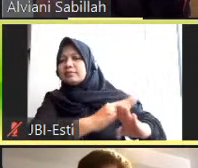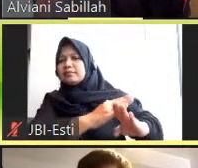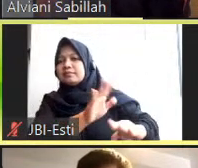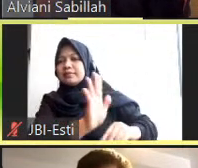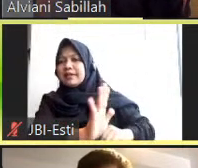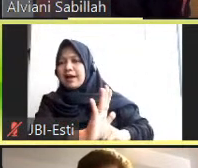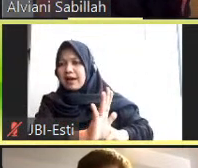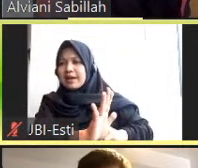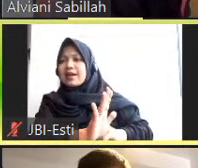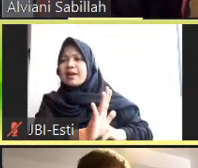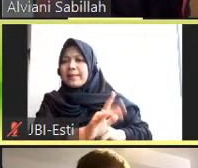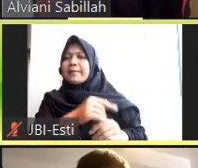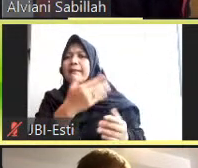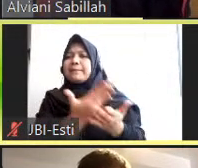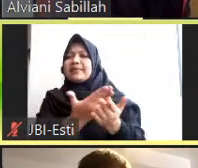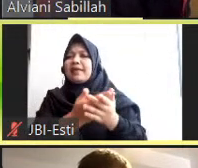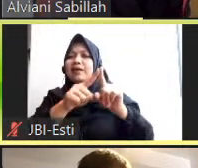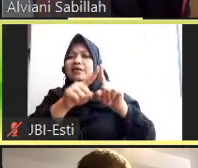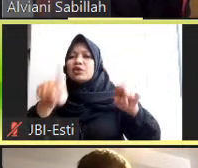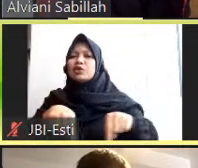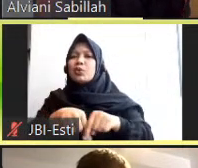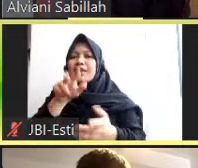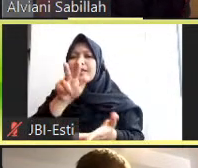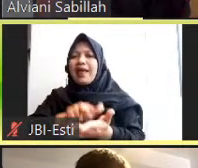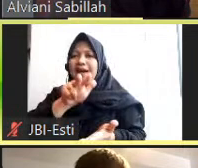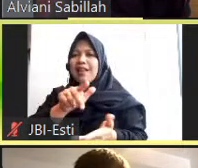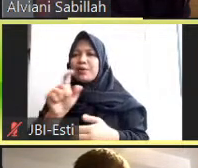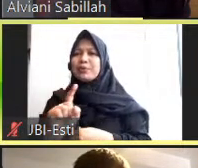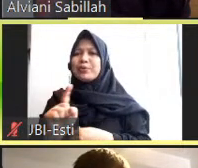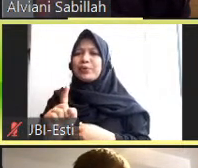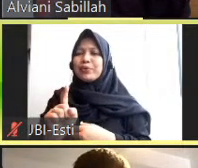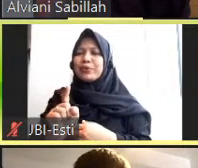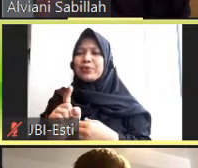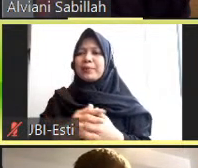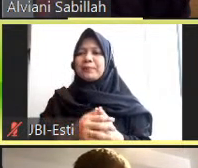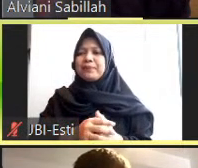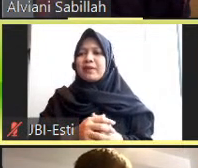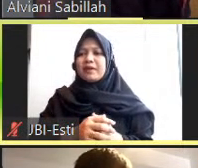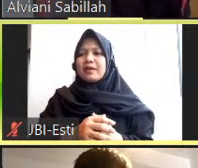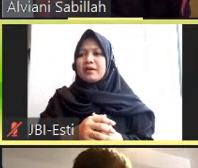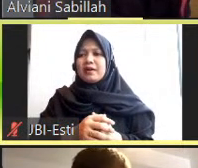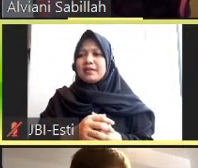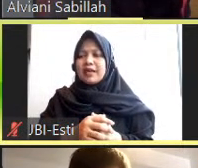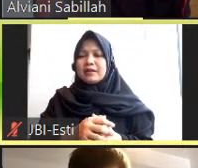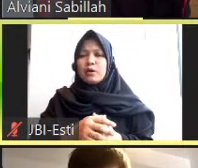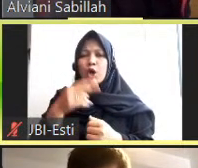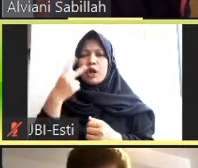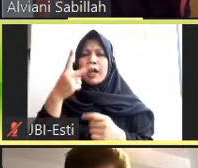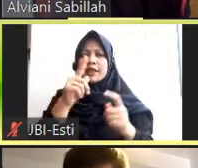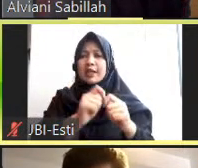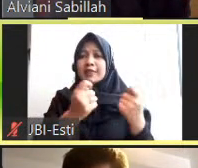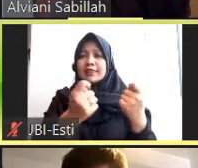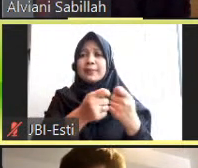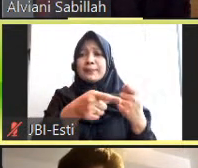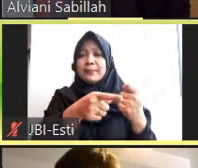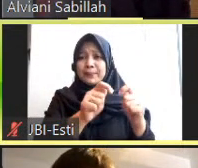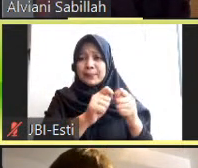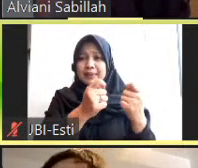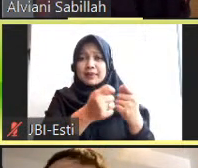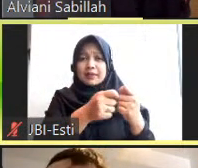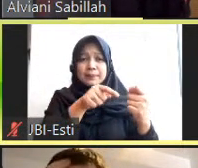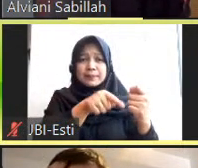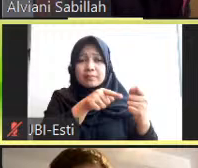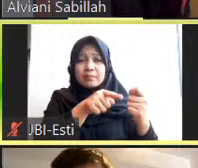para medis jalanan juga kayak diseret-seret, dipukul karena dipertanyakan lagi legalitasnya itu